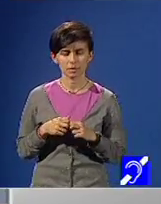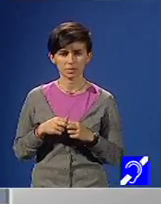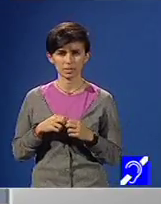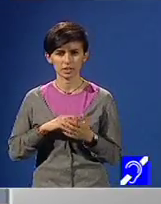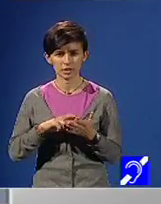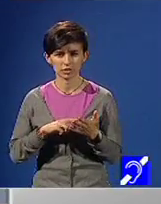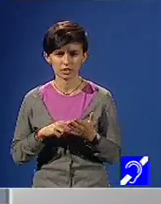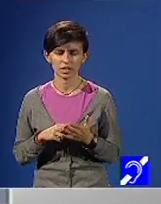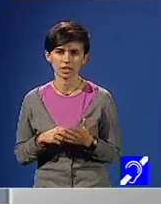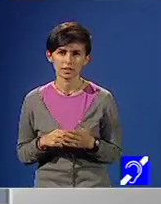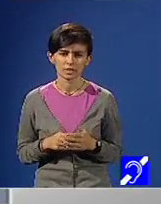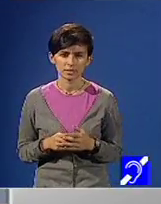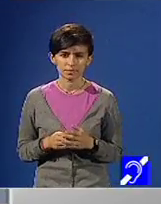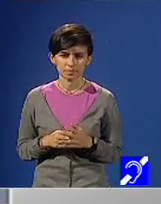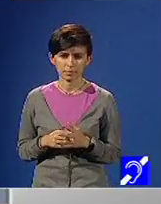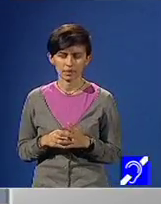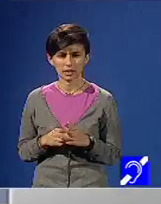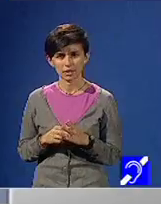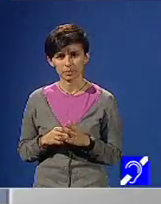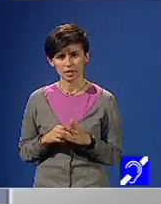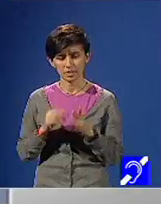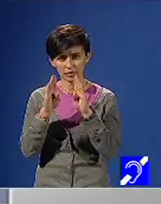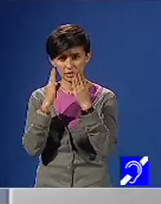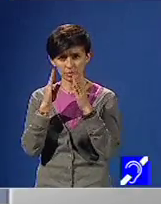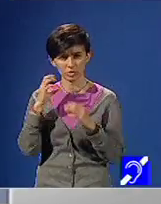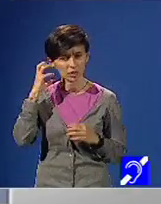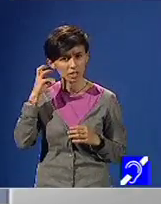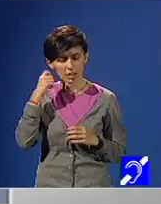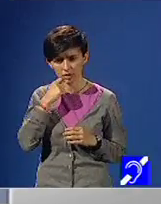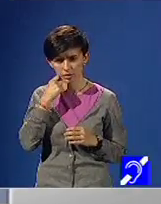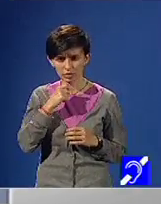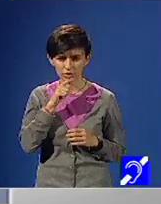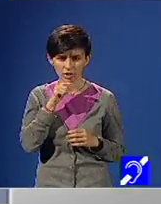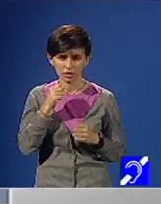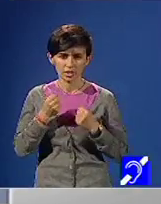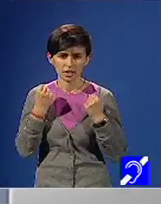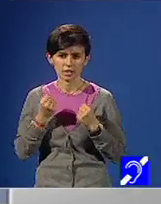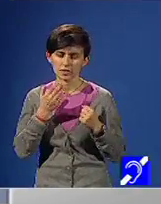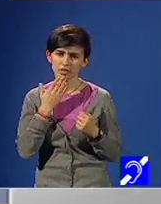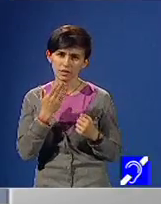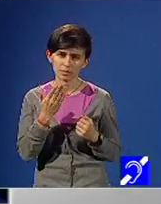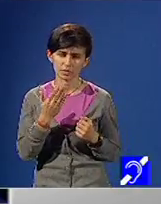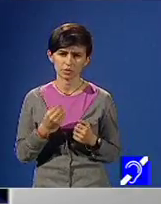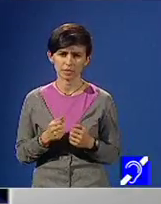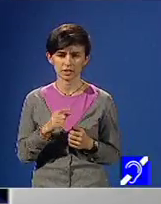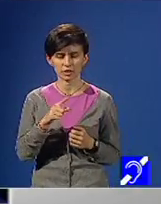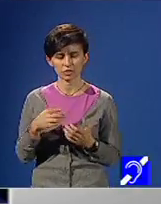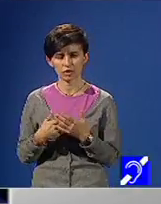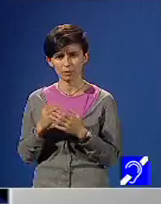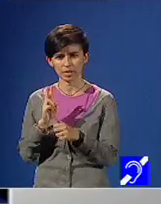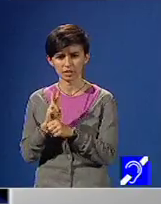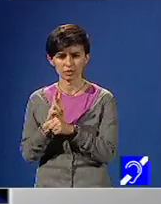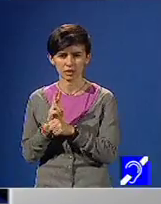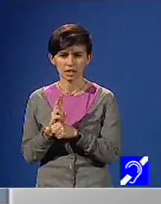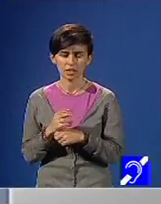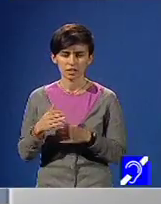pagina studioului de radio, nu-i așa, Radio Cluj, acolo unde activează. Mulțumesc foarte mult, mulțumesc și ție, Andreea, mulțumesc și dumneavoastră, doamnelor și